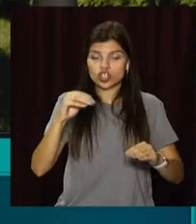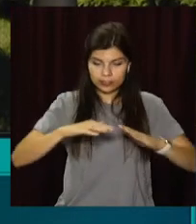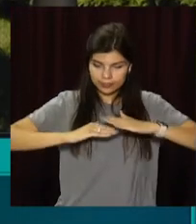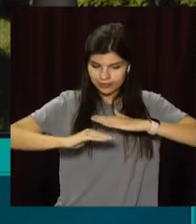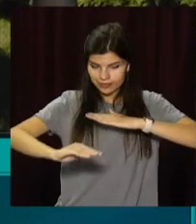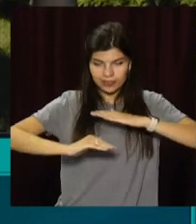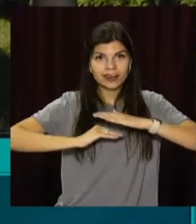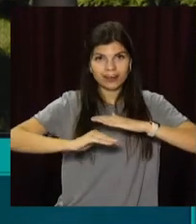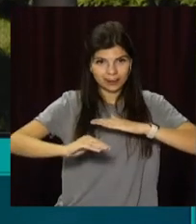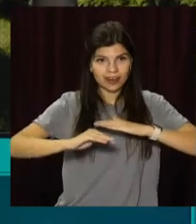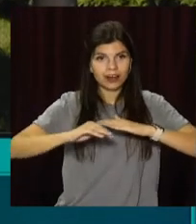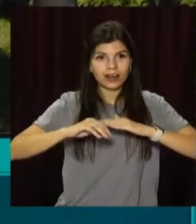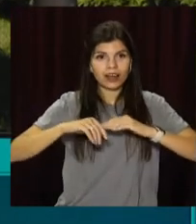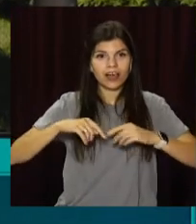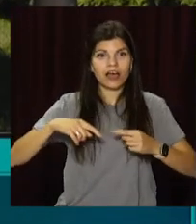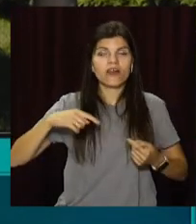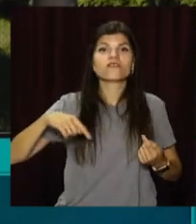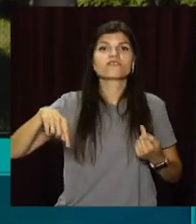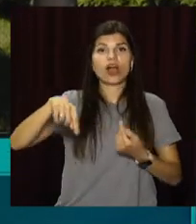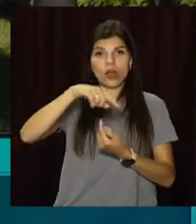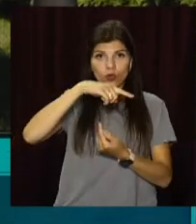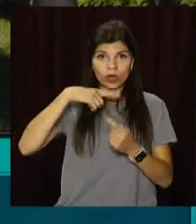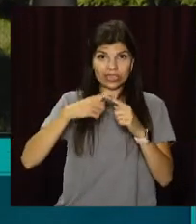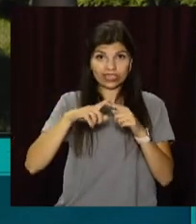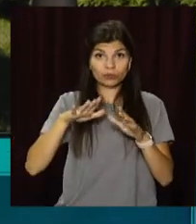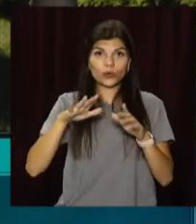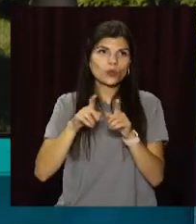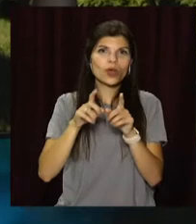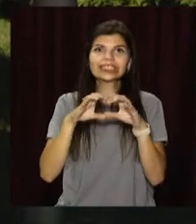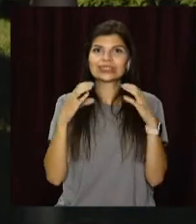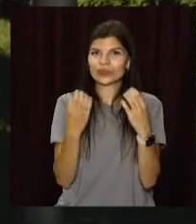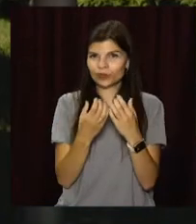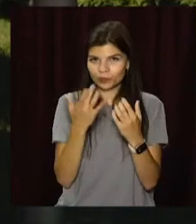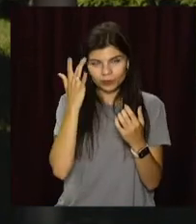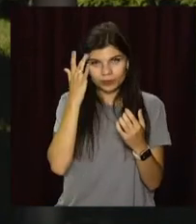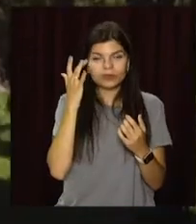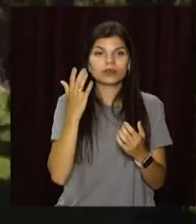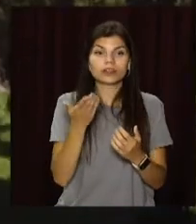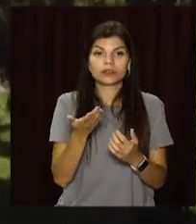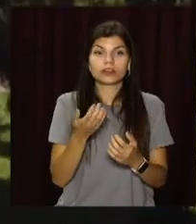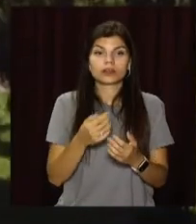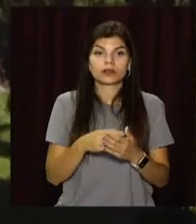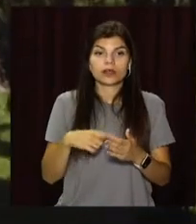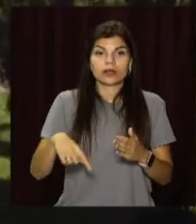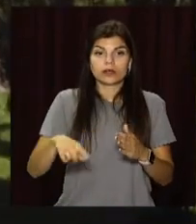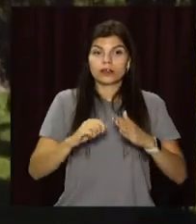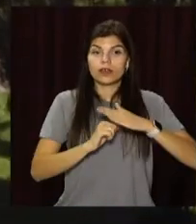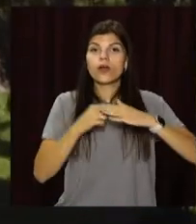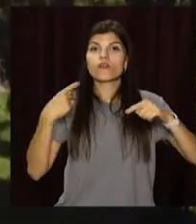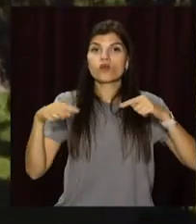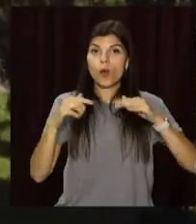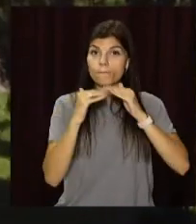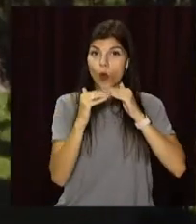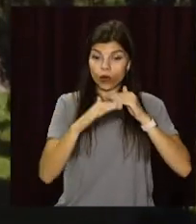навколо самого стадіону. В даний час виконуються роботи по облаштуванню дренажної системи футбольного